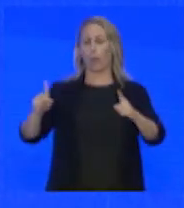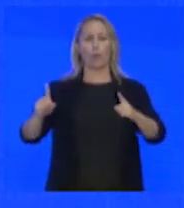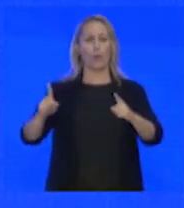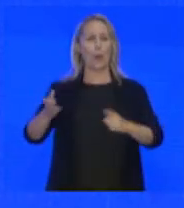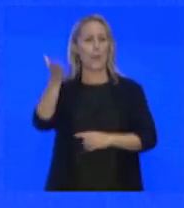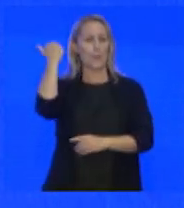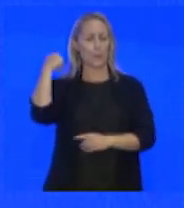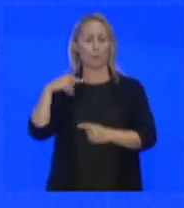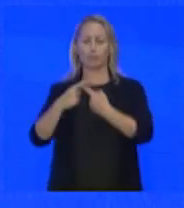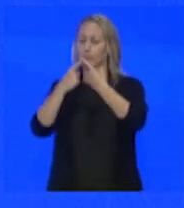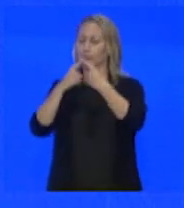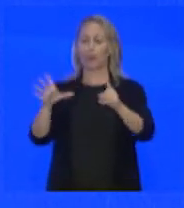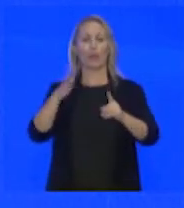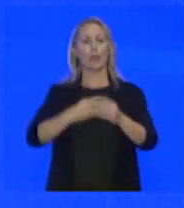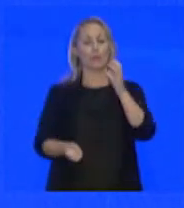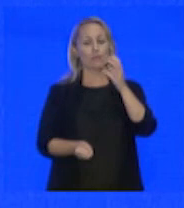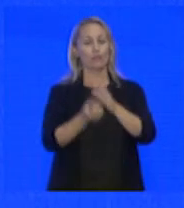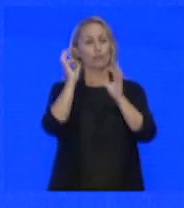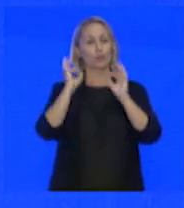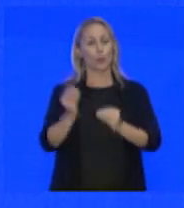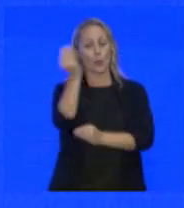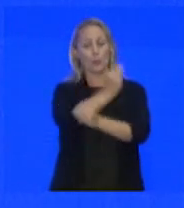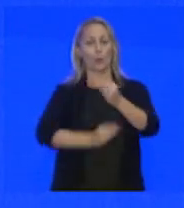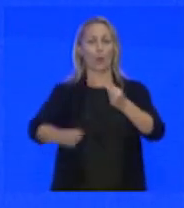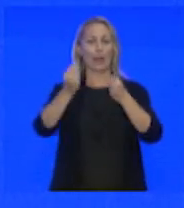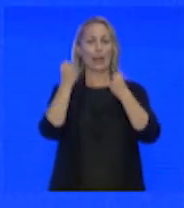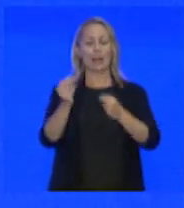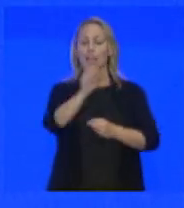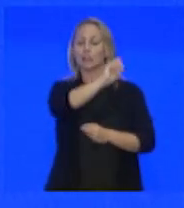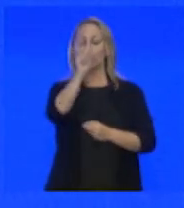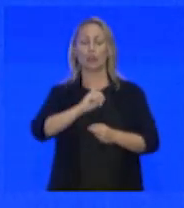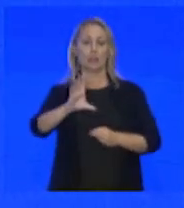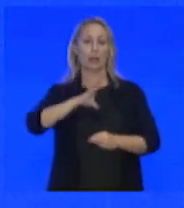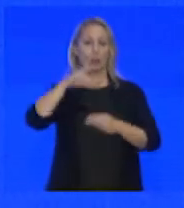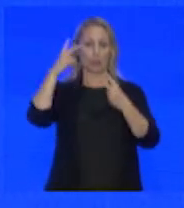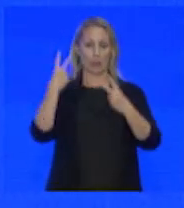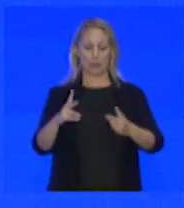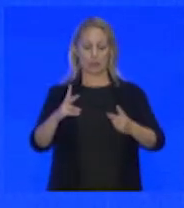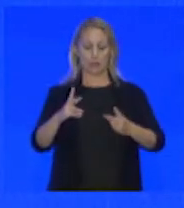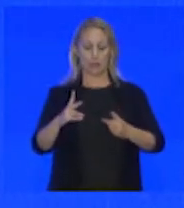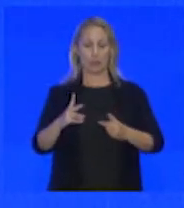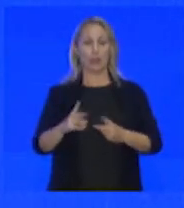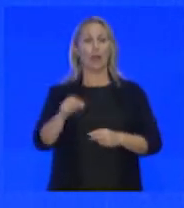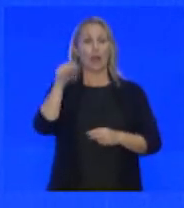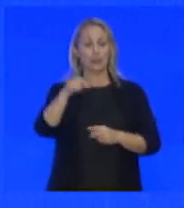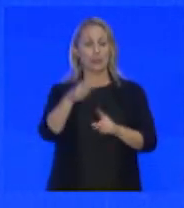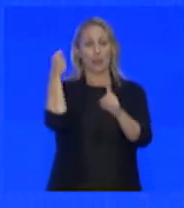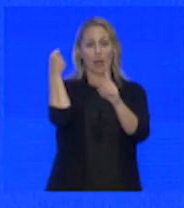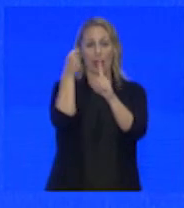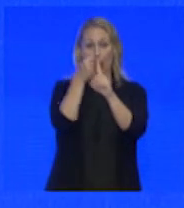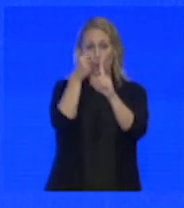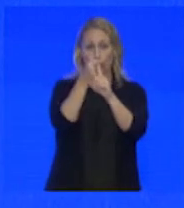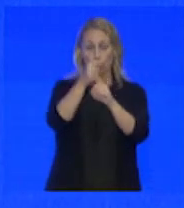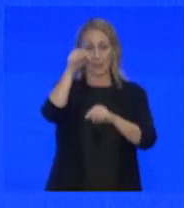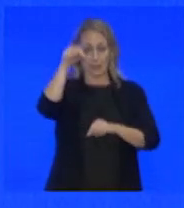της. Για μια καλύτερη ζωή του λαού. Γι' αυτό δηλαδή που